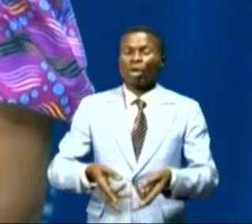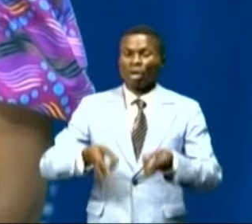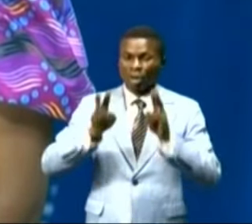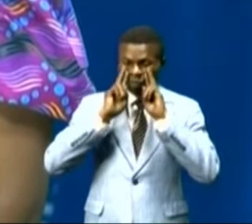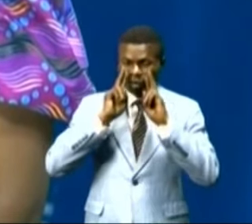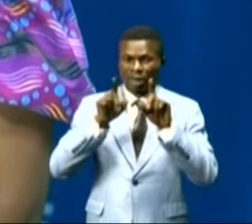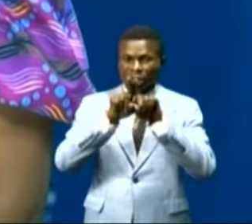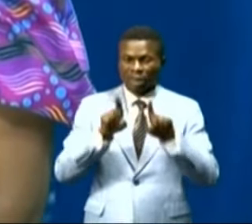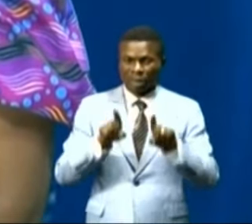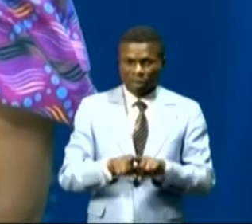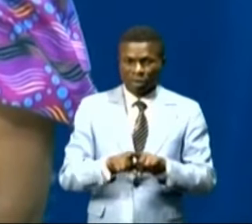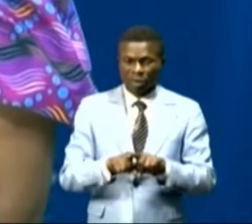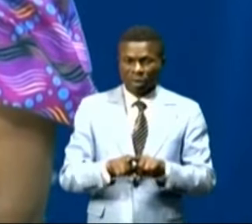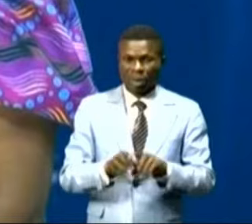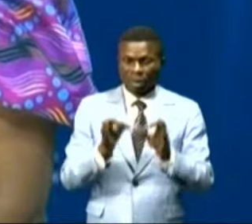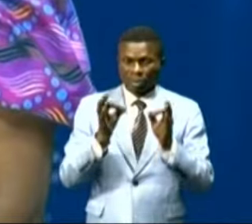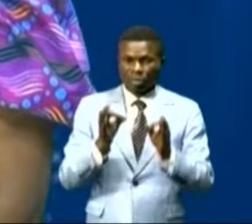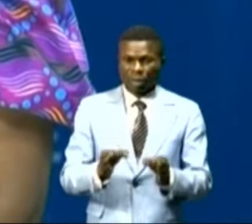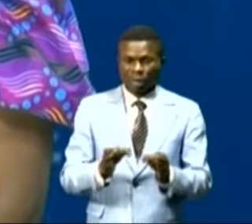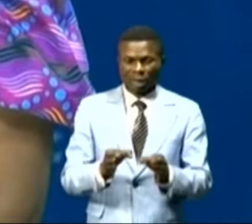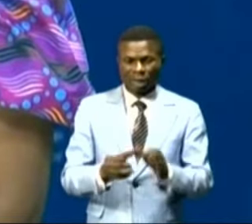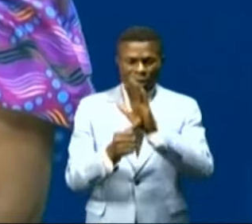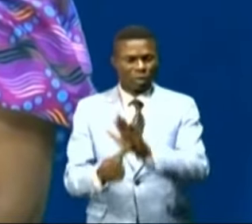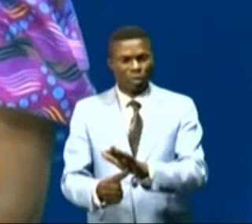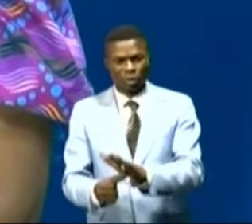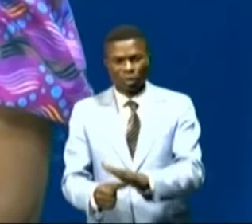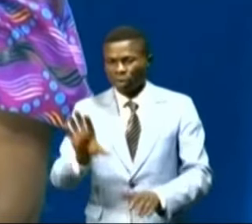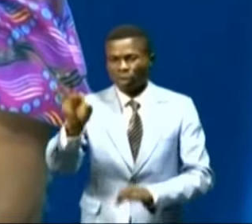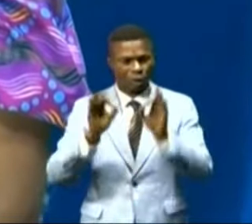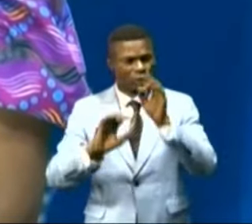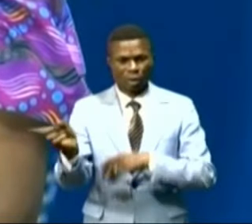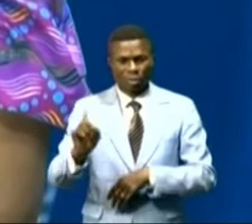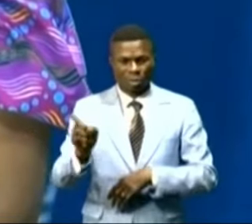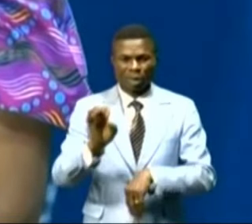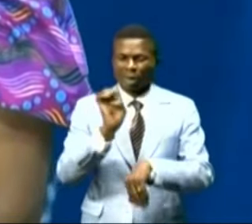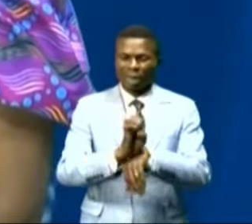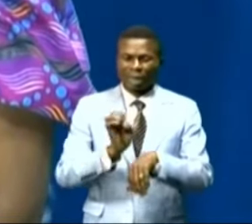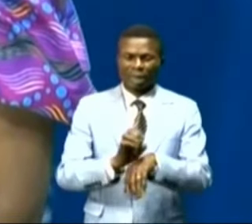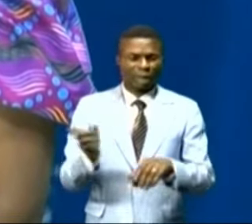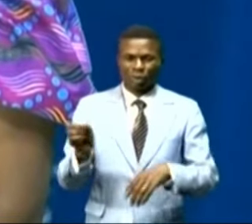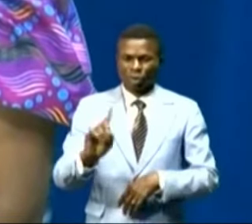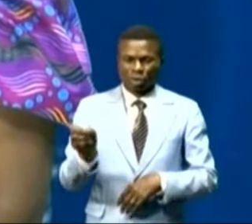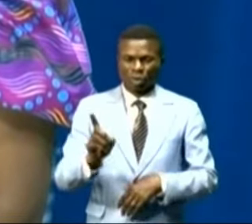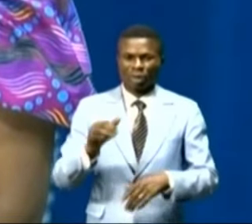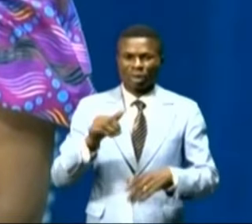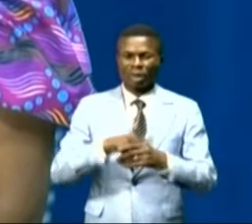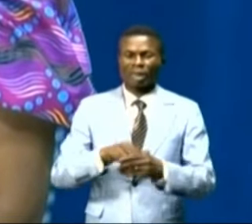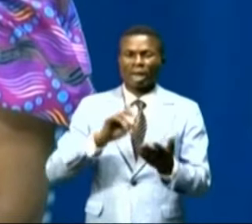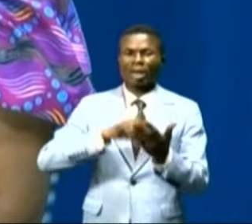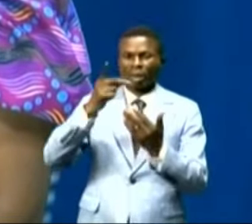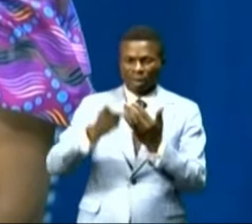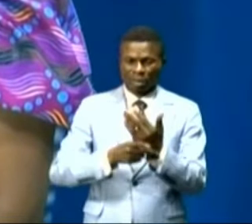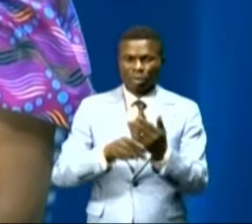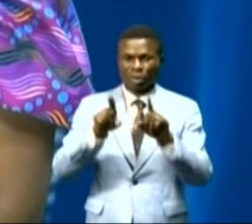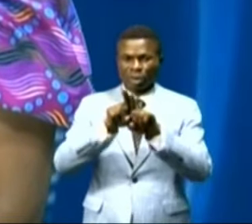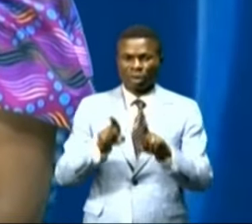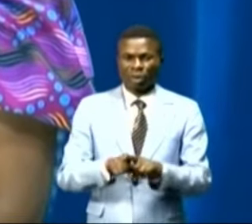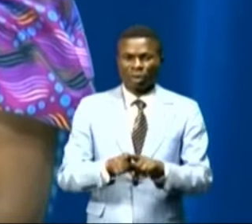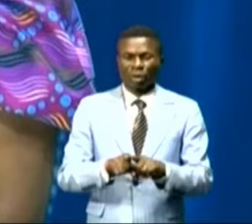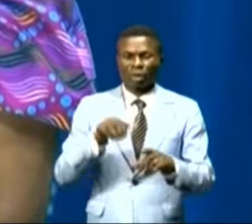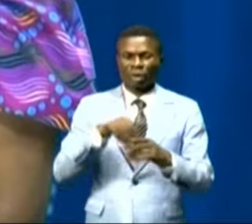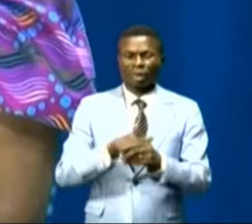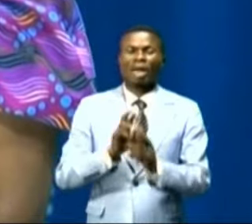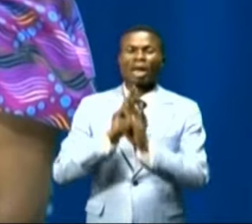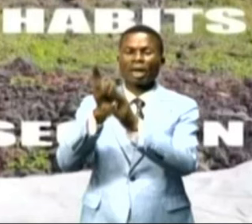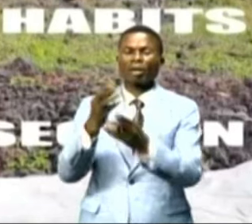et sans distinction aucune de race, de religion, de provenance, à travers de programmes, mais aussi de réponses